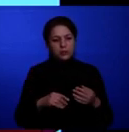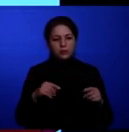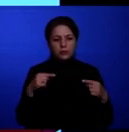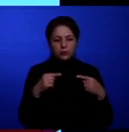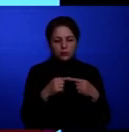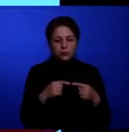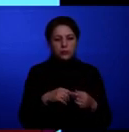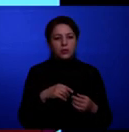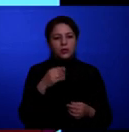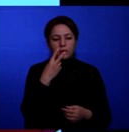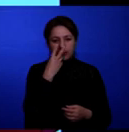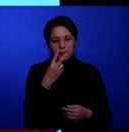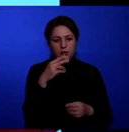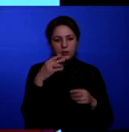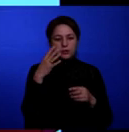и